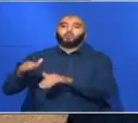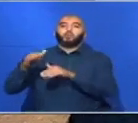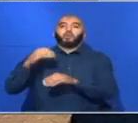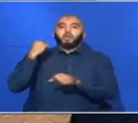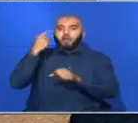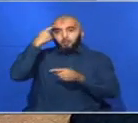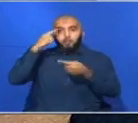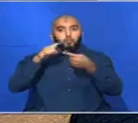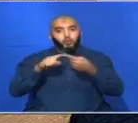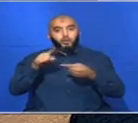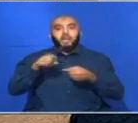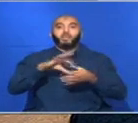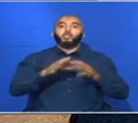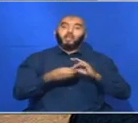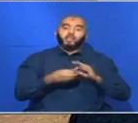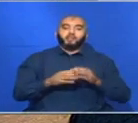للجزائر